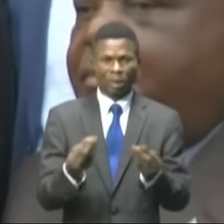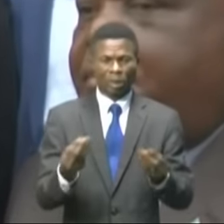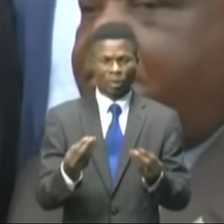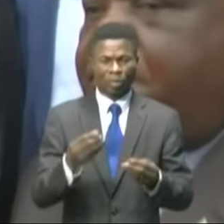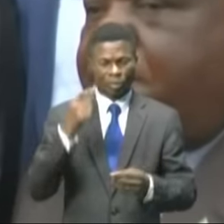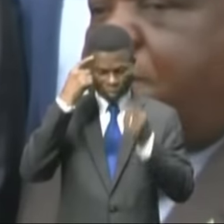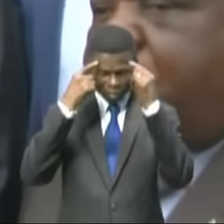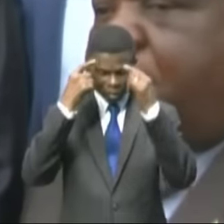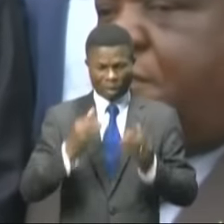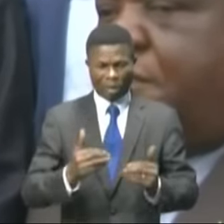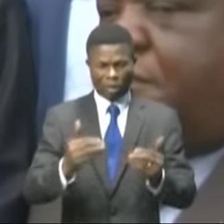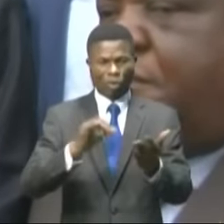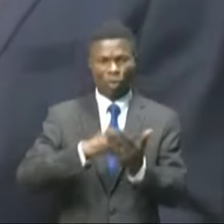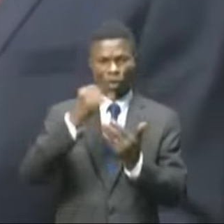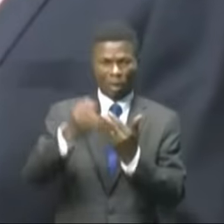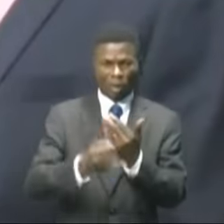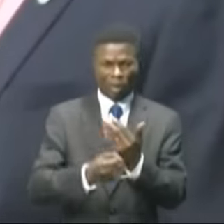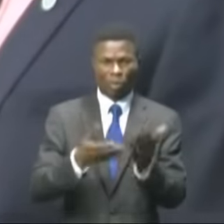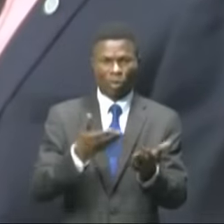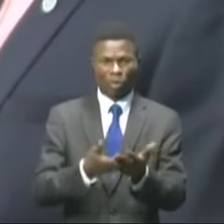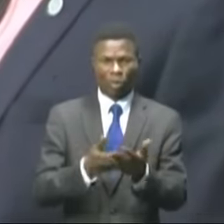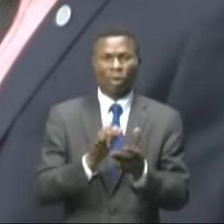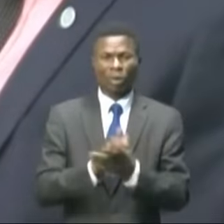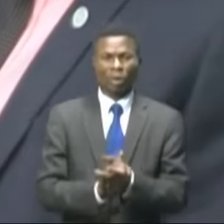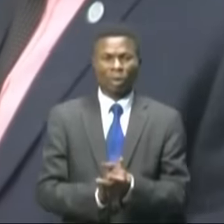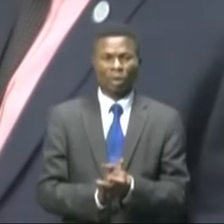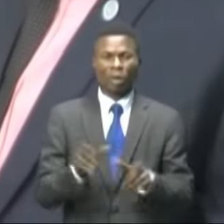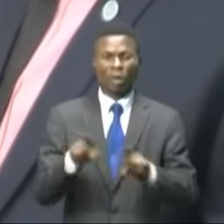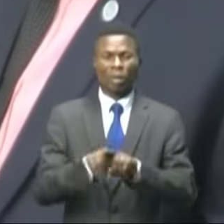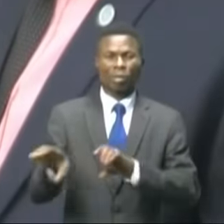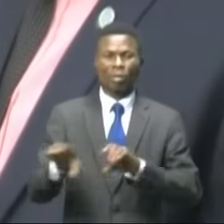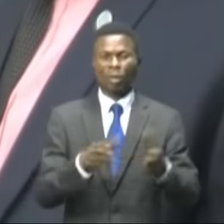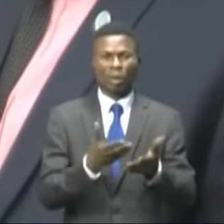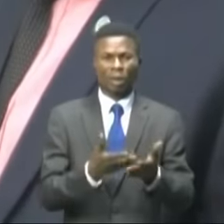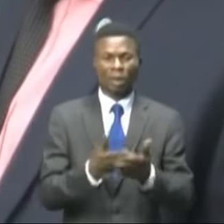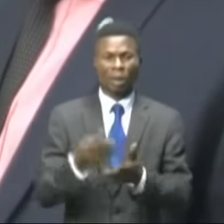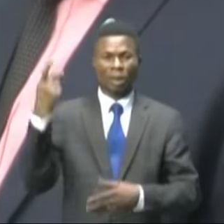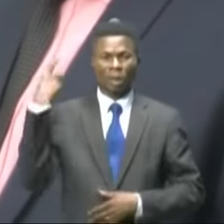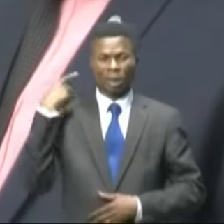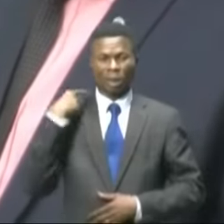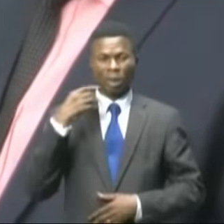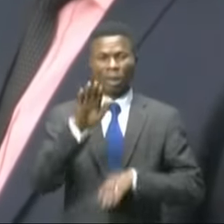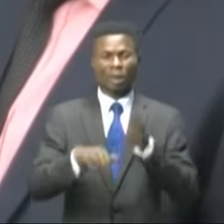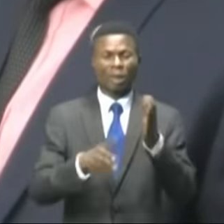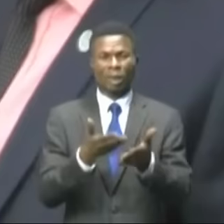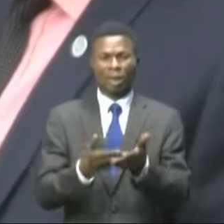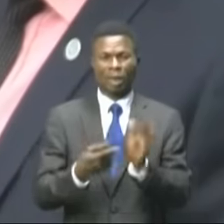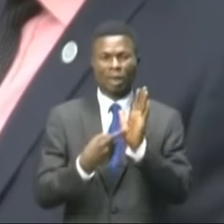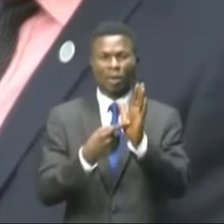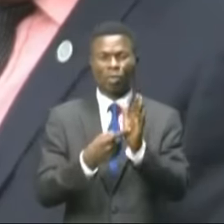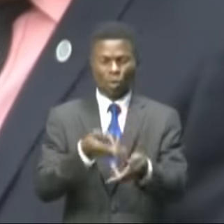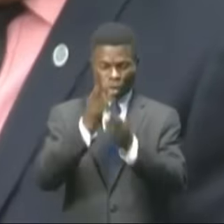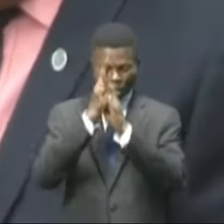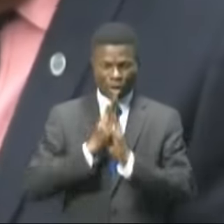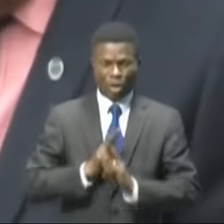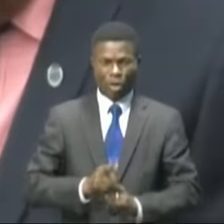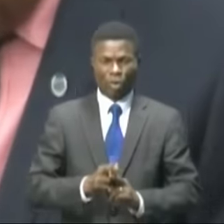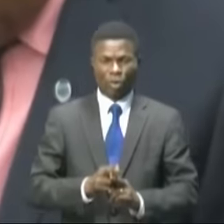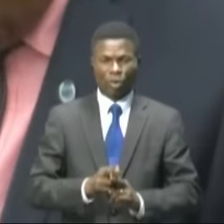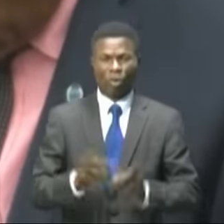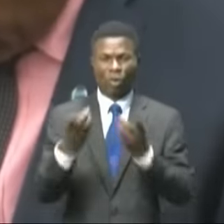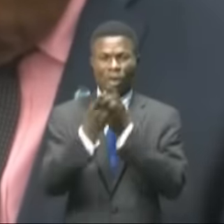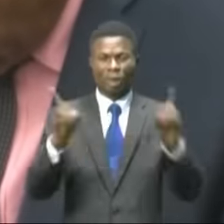situation de la sous-région. Pour Lambert Mende Omalanga, cette démarche fait la beauté de la démocratie imprimée par le chef de